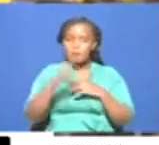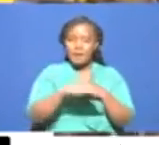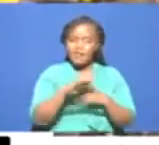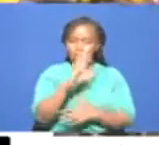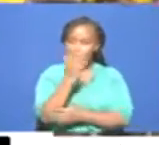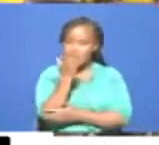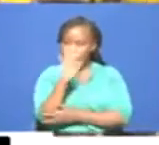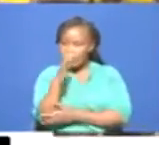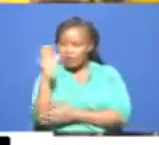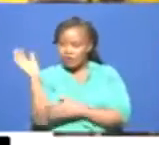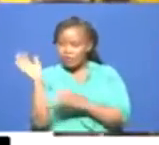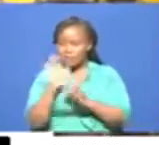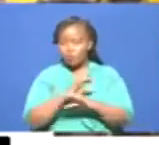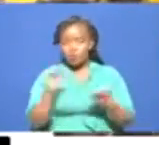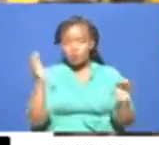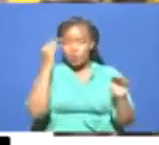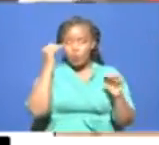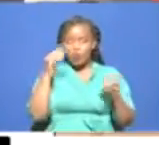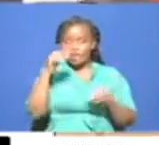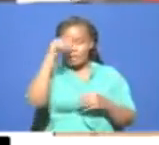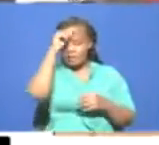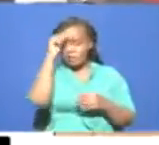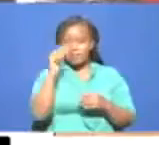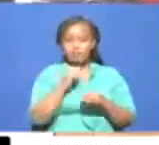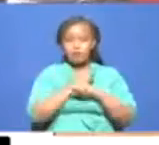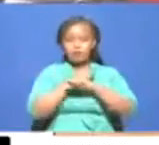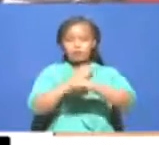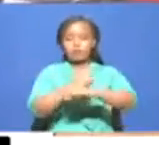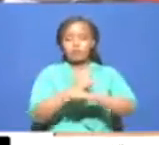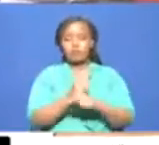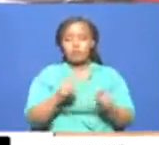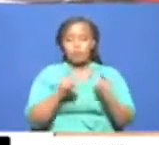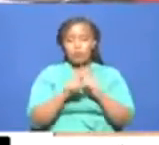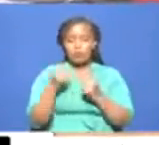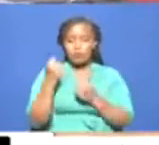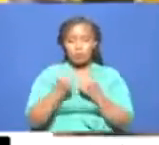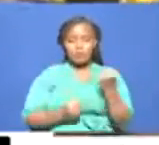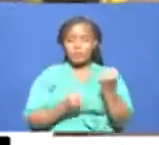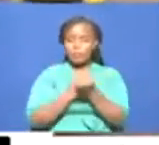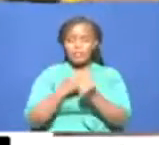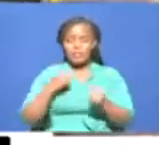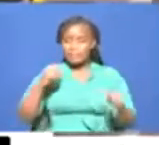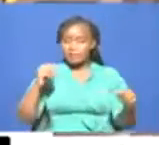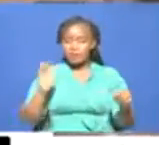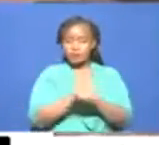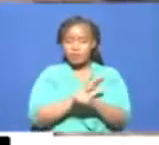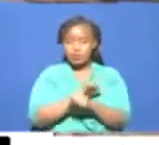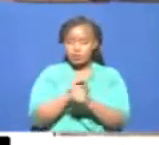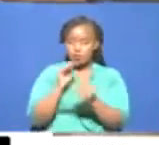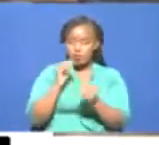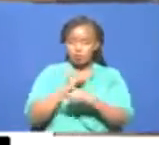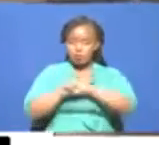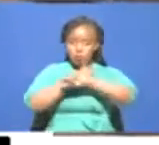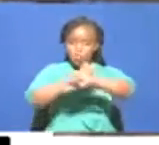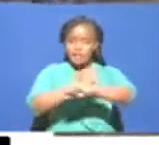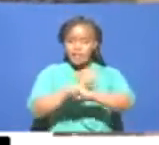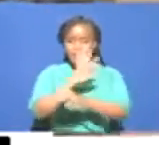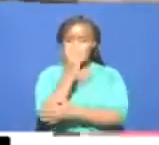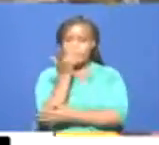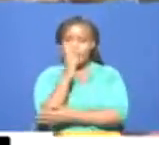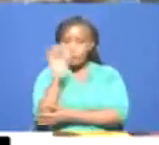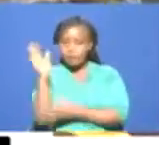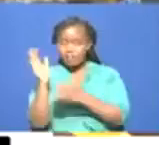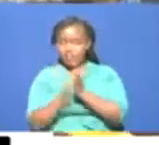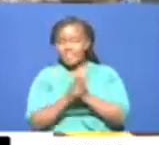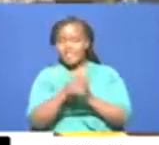serikali inaurejesha. Ruto alisema anaunga mkono kwa dhati juhudi za kuhifadhi msitu wa Mau na vyanzo vingine muhimu